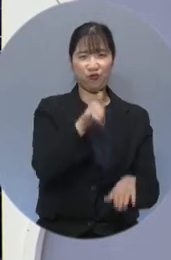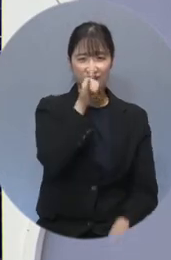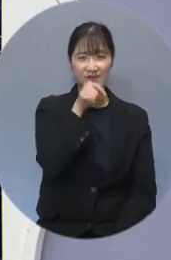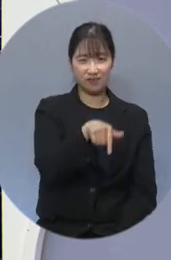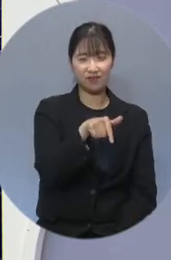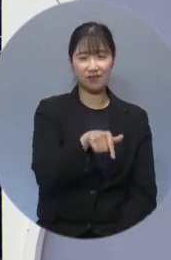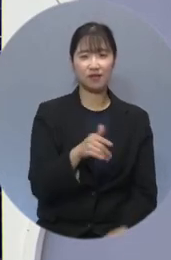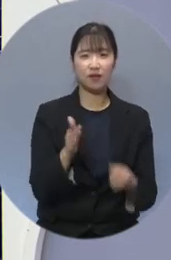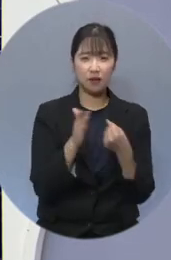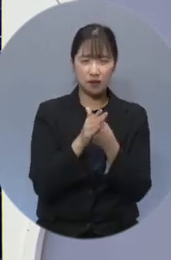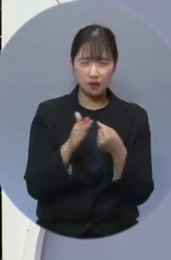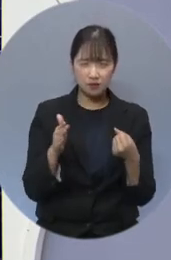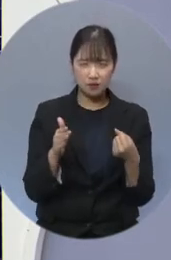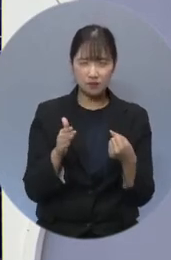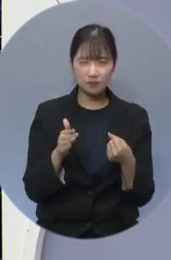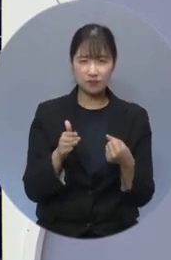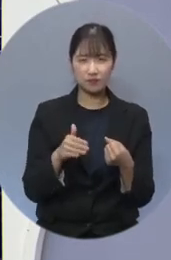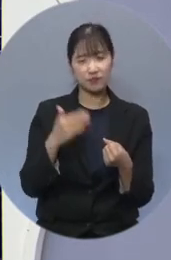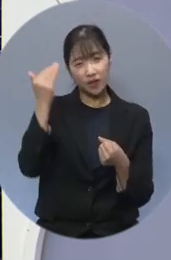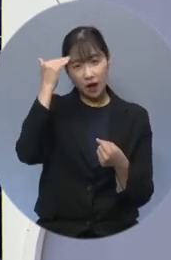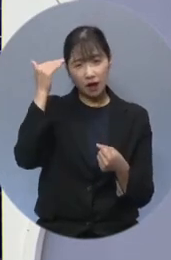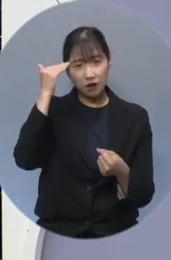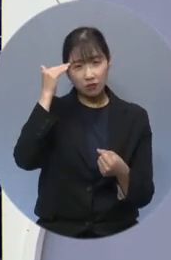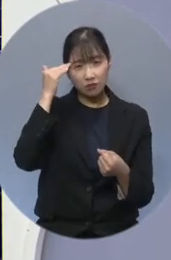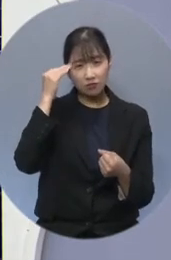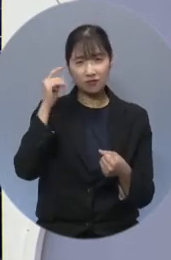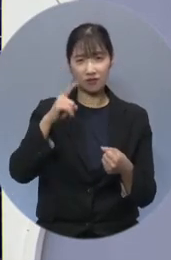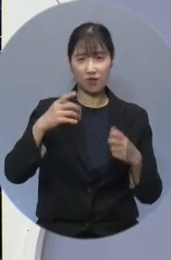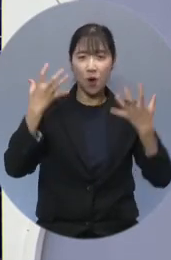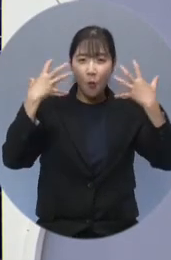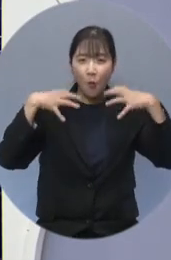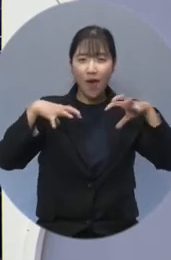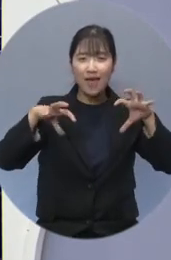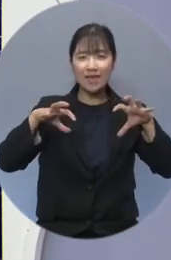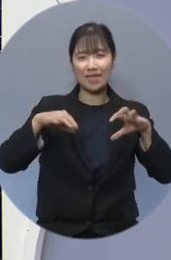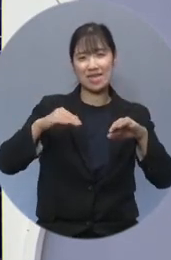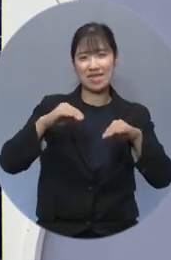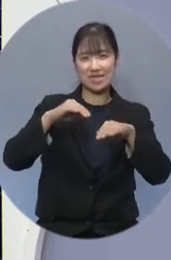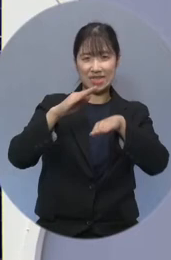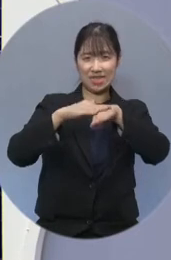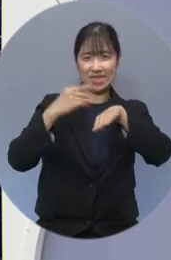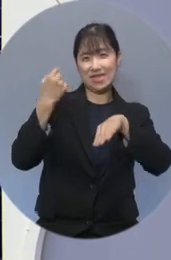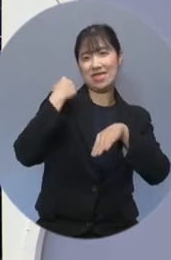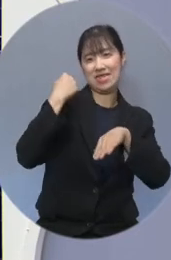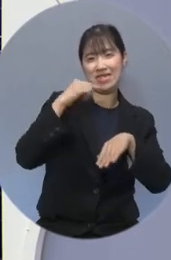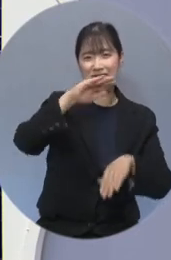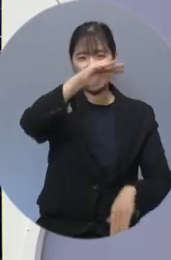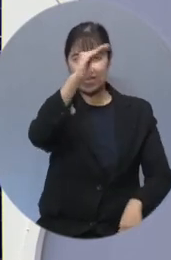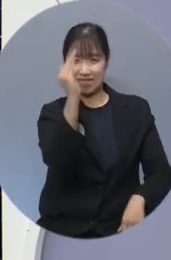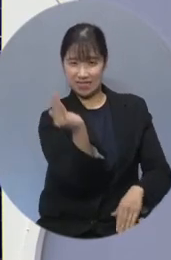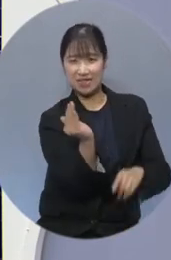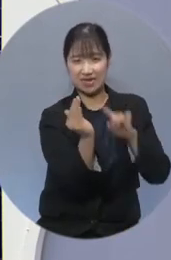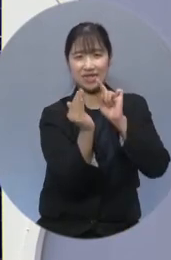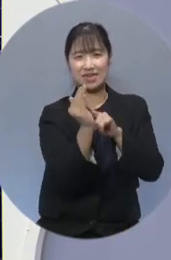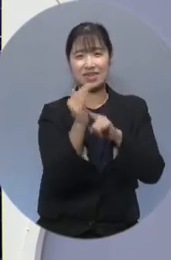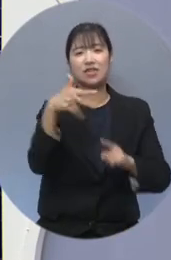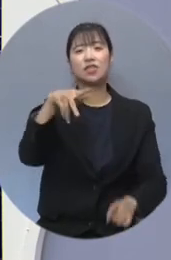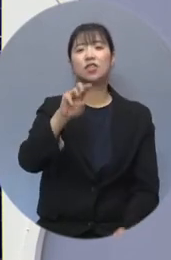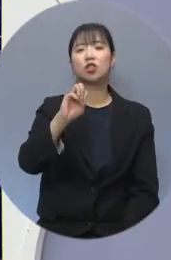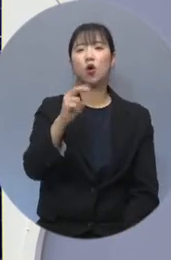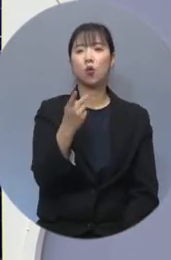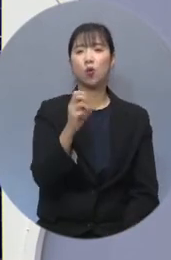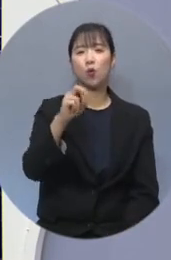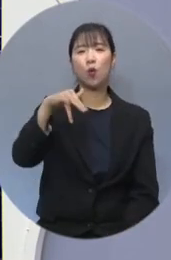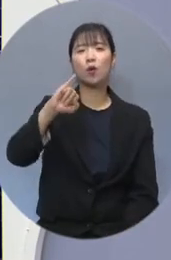것처럼. 그러니까 우리나라 이 호랑이의 등이죠. 등뼈 마지막 튀어나온 곳이 그 정동진